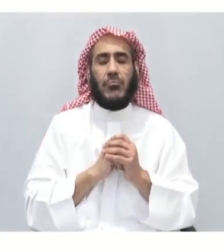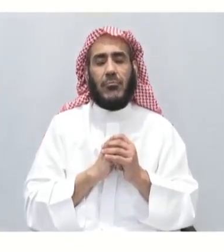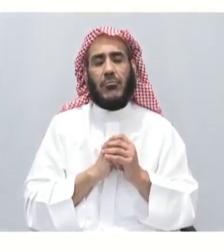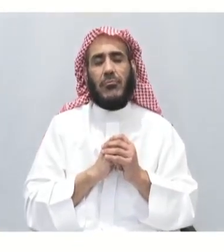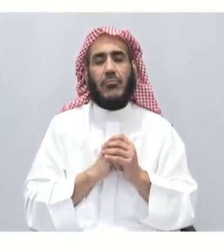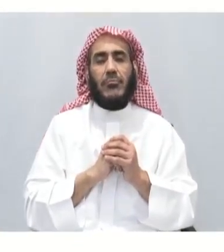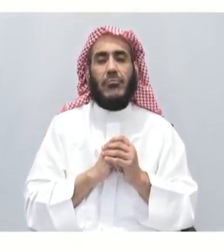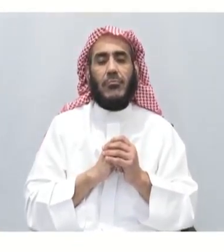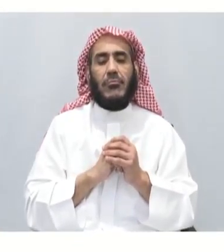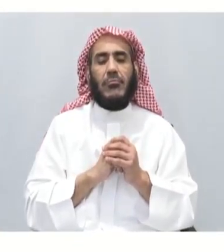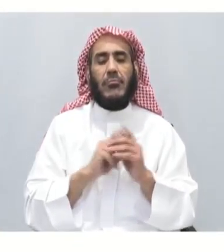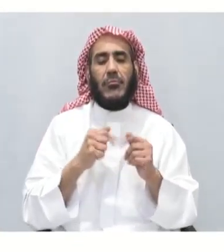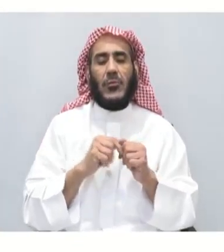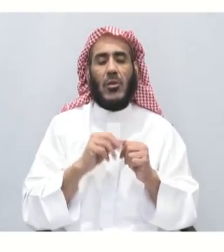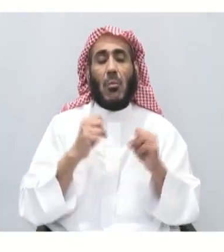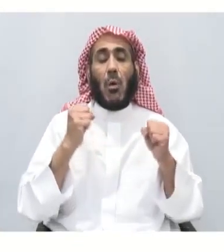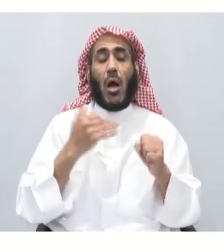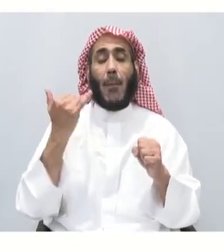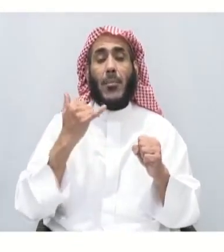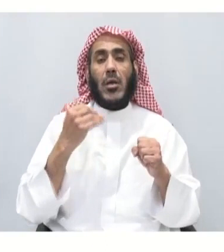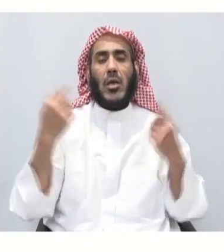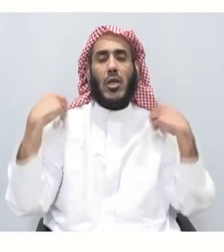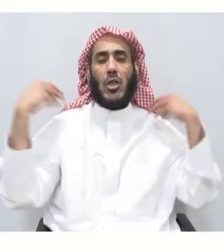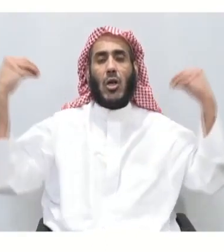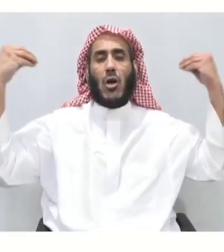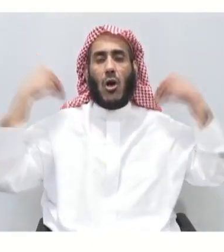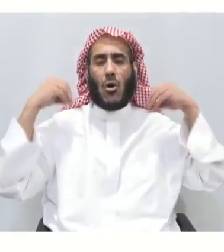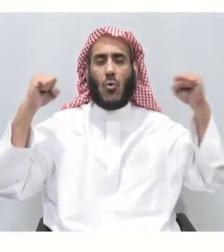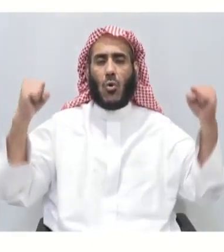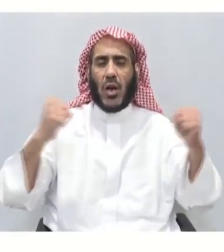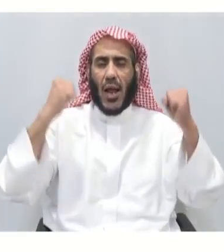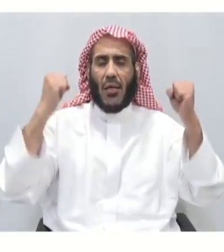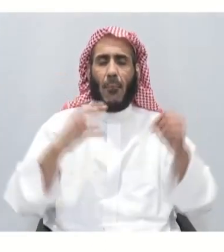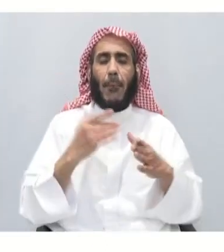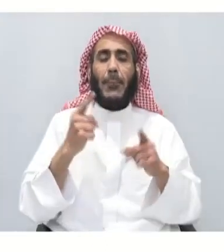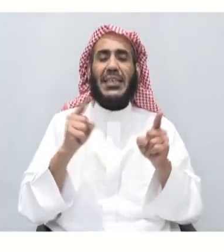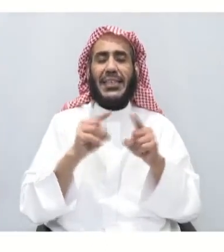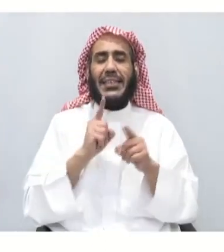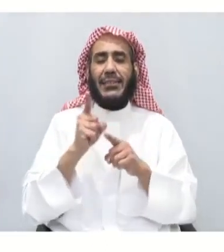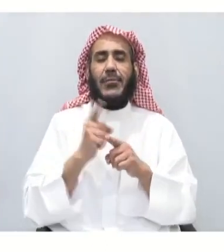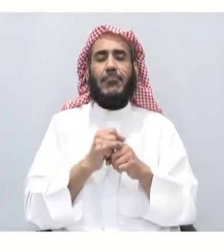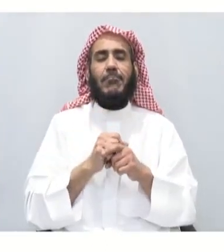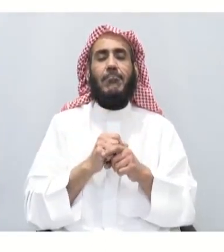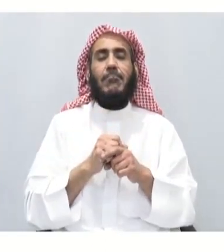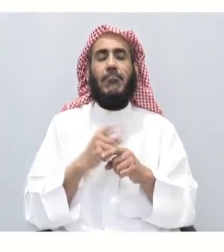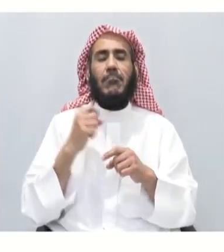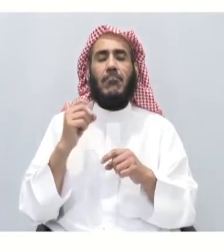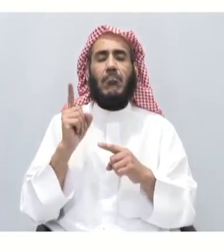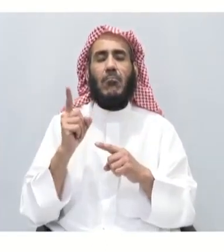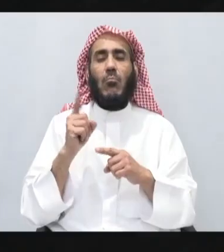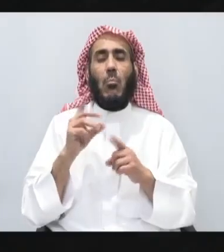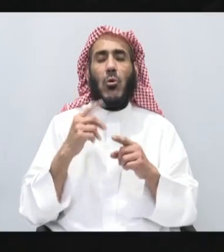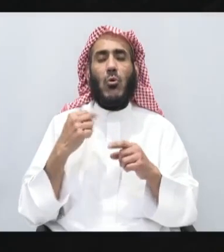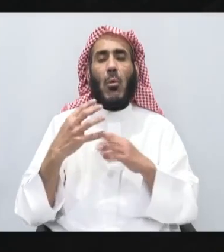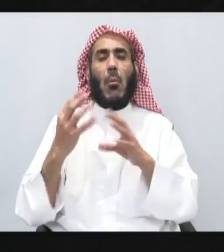اليمنى اذا ما اهميه الرياضه في بالنسبه لمن